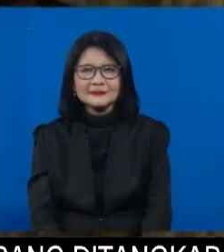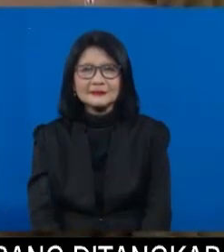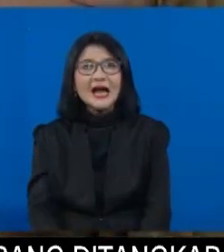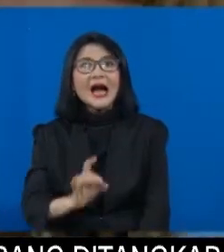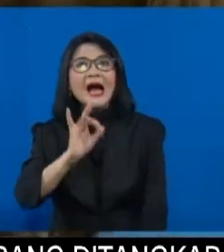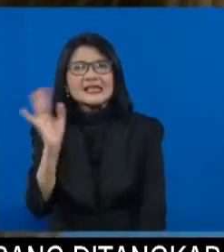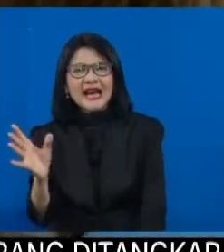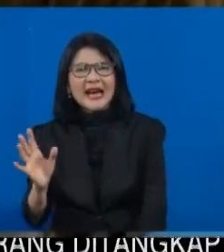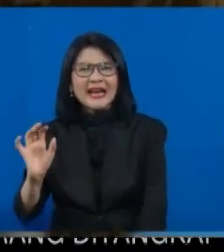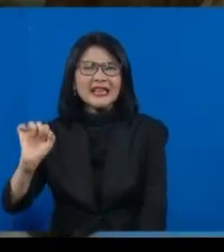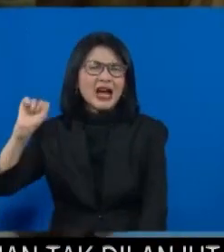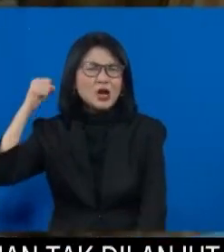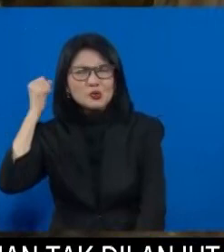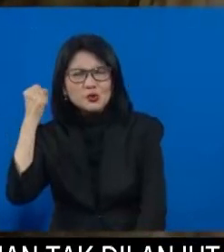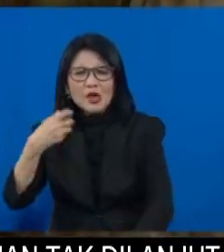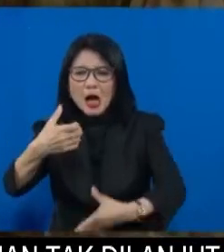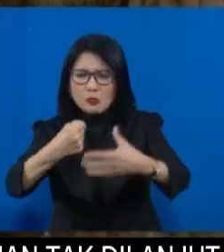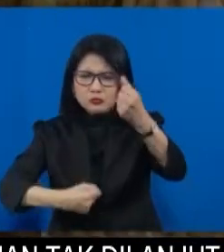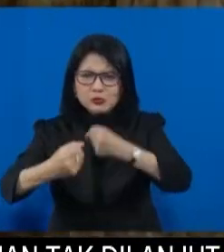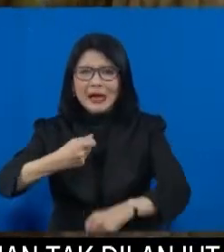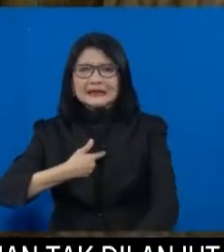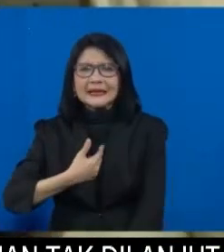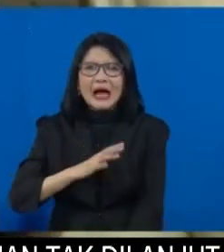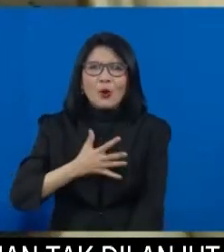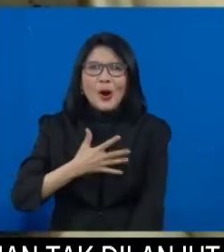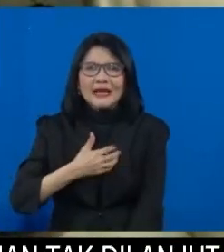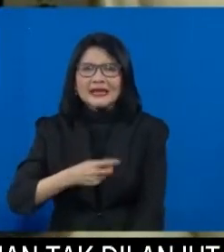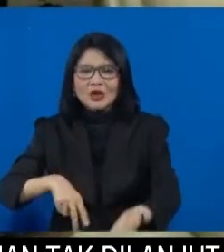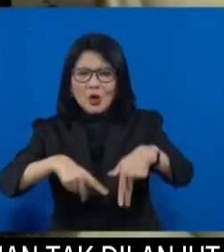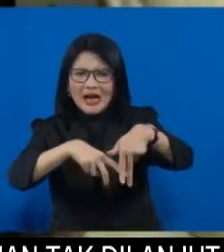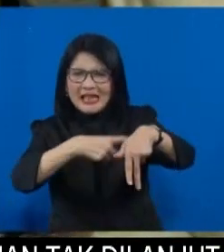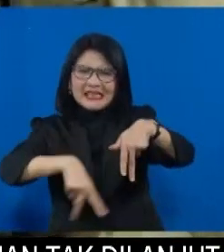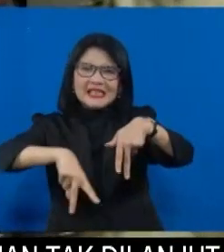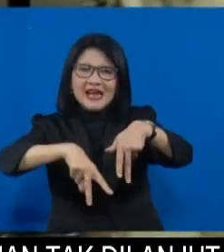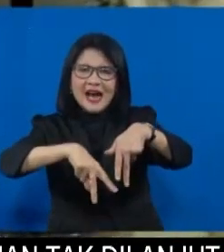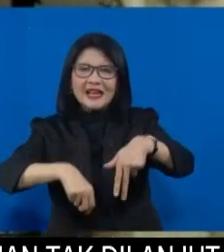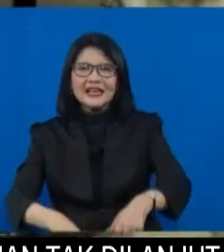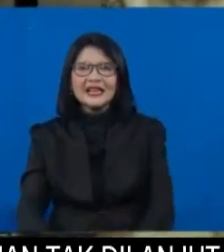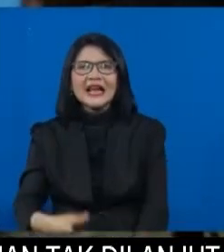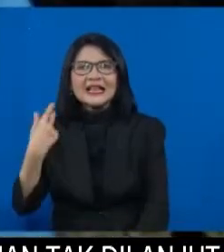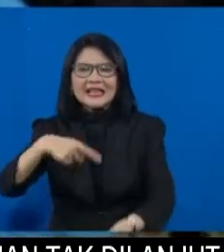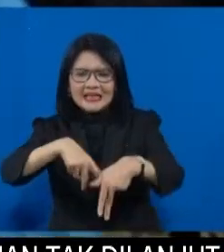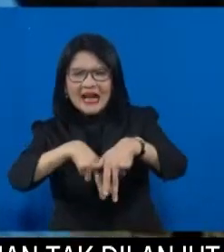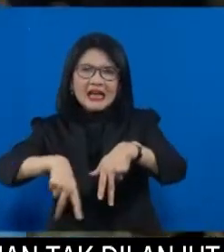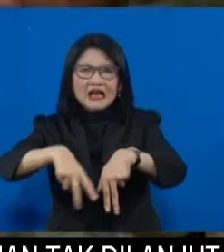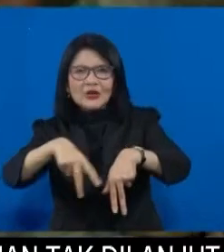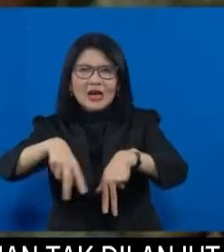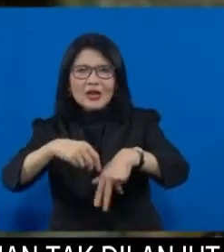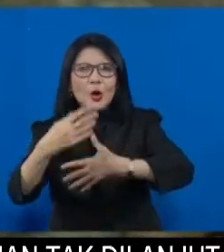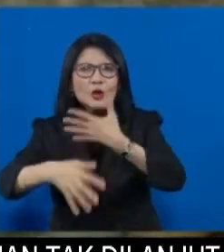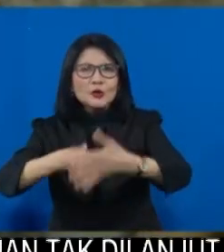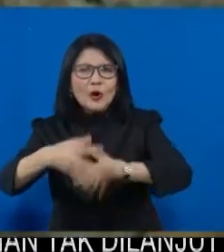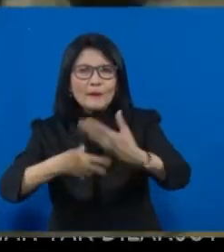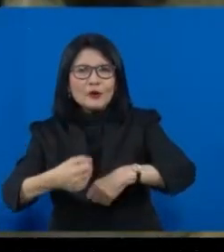Selain mengalami kesulitan ketika memerah, saya pun khawatir terkena tendangan kaki belakang sapi yang sejak tadi bergerak-gerak ketika proses